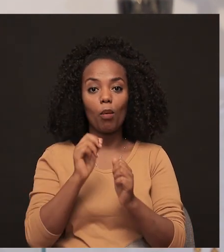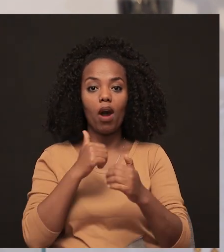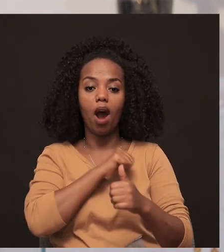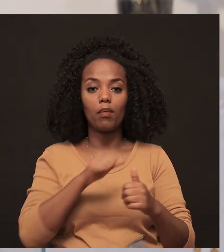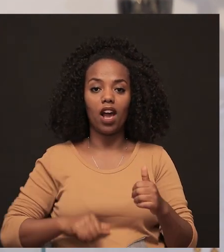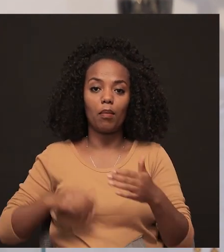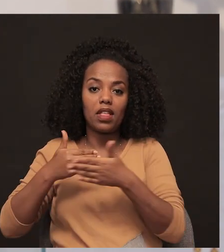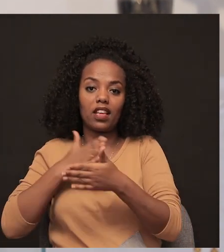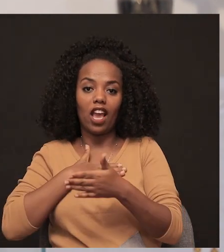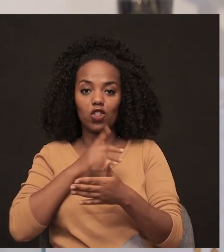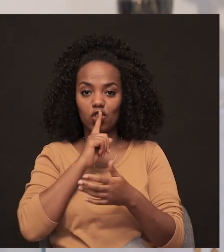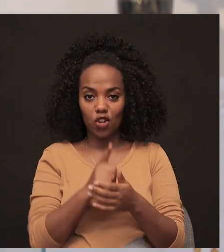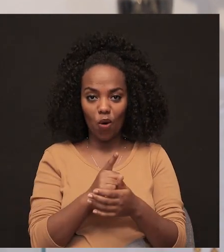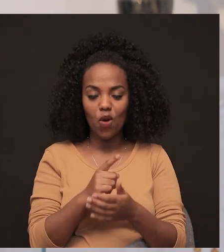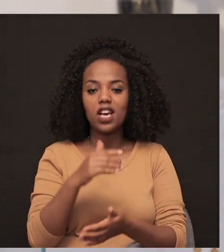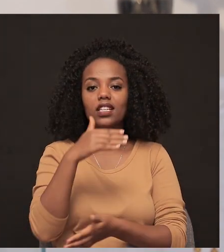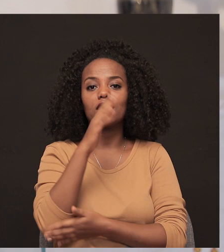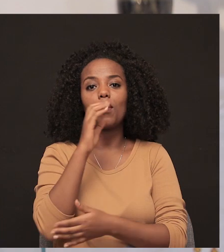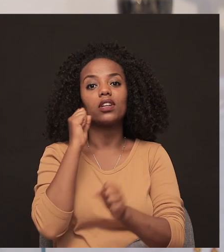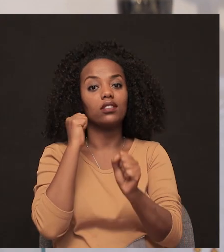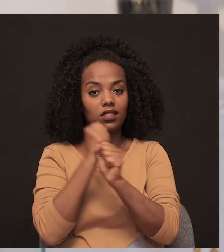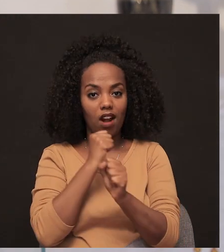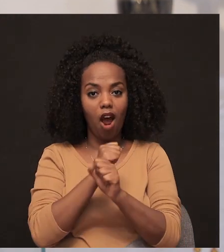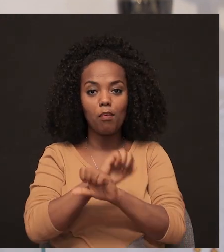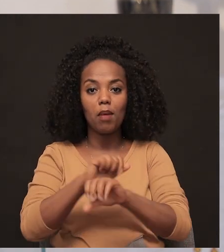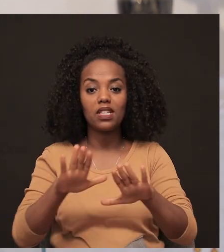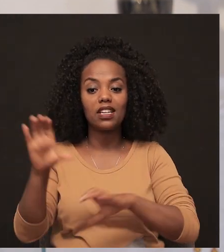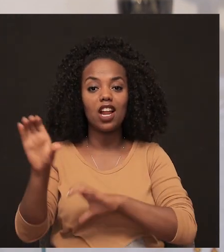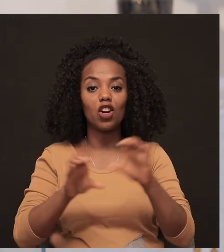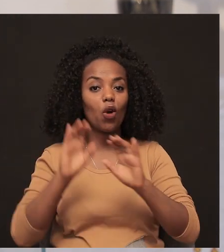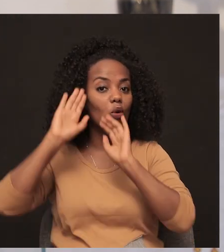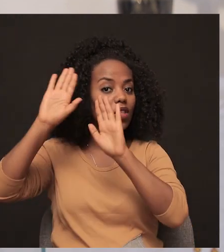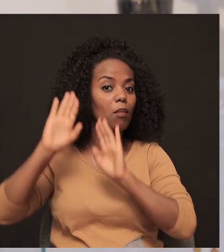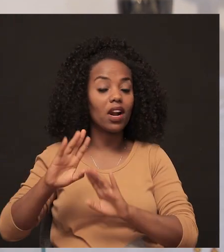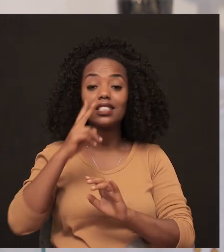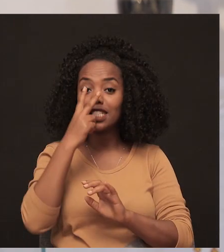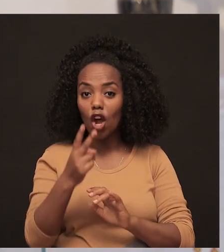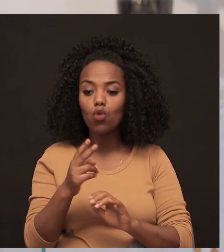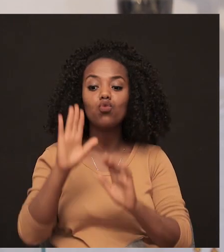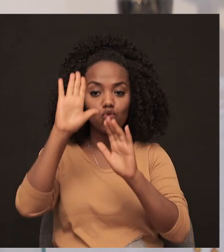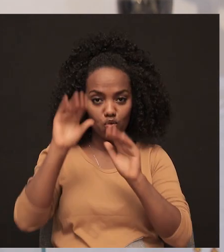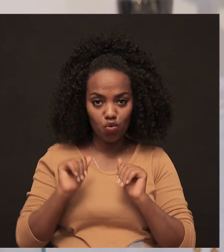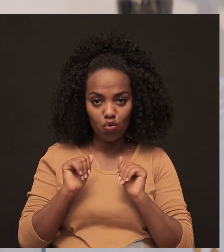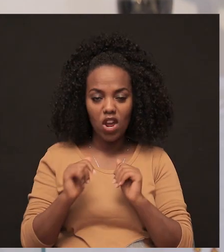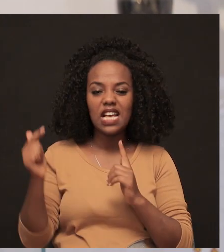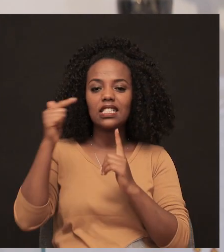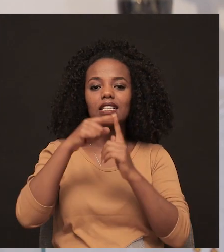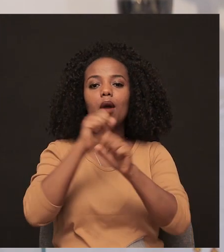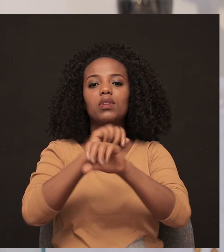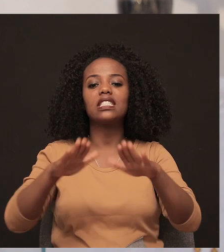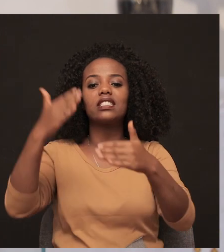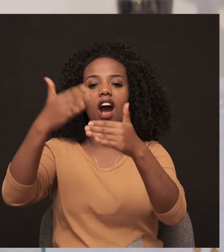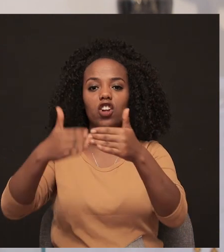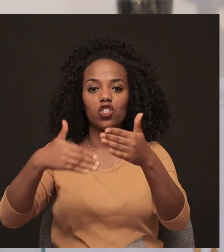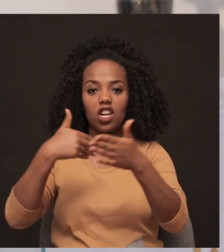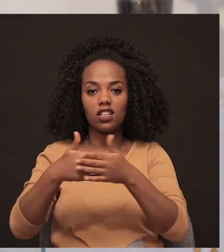ነው። የእግዚአብሔርን ሥራ በምድር ያደረገውን ተአምራት እንድታዩ ኑ። እስከ ምድር ዳርቻ